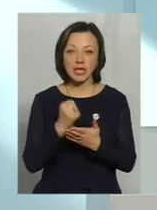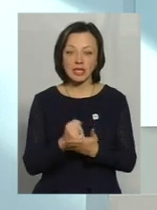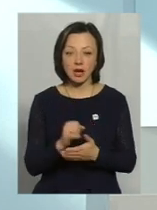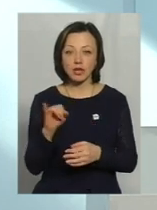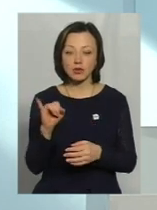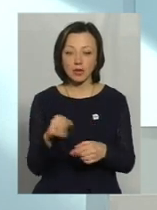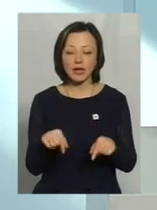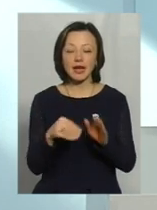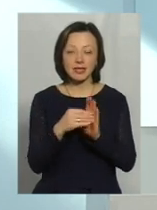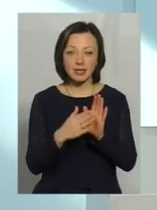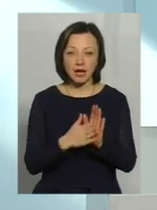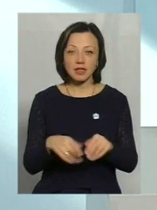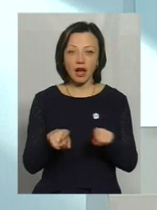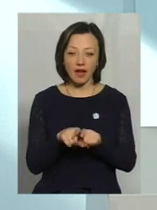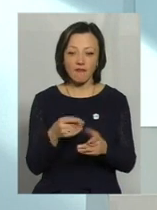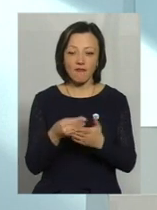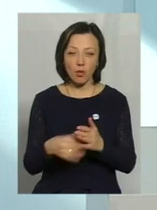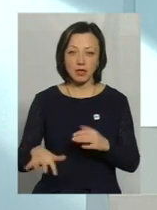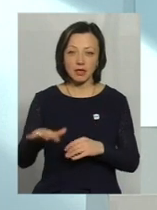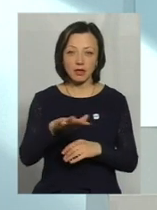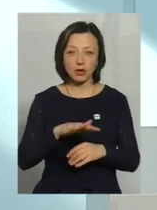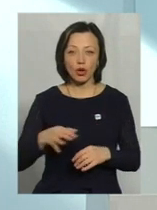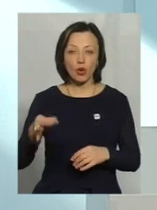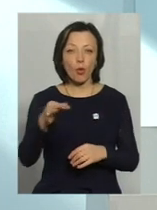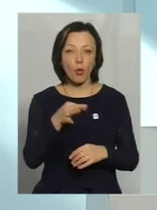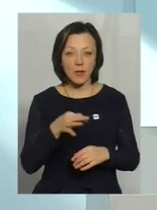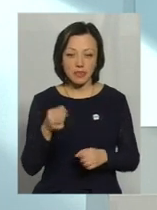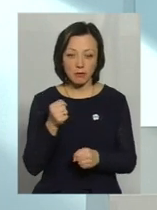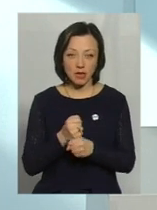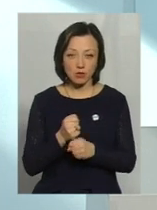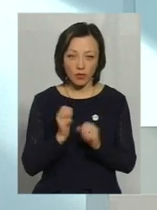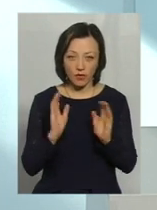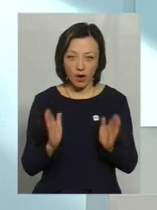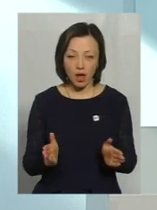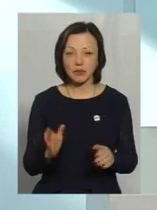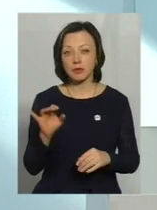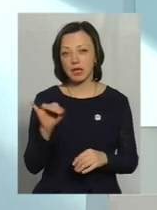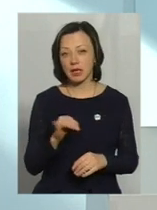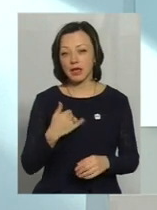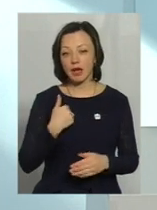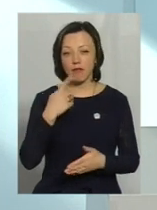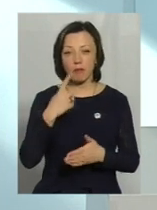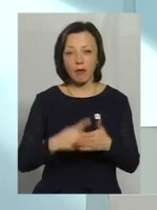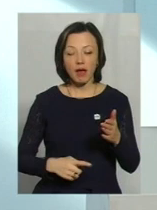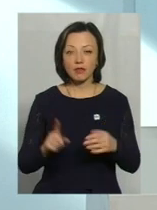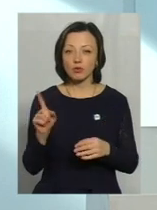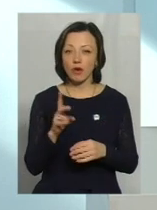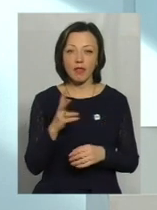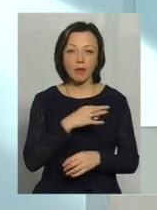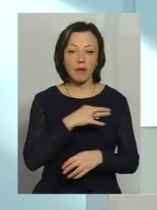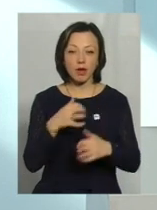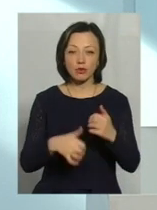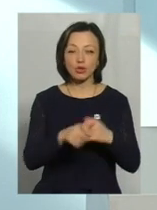сьогодні такий фонд буде діяти на території нашої Хмельницької області. І от я переконаний, що